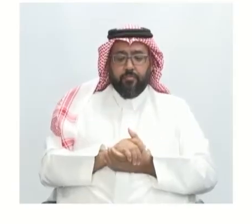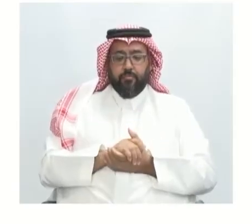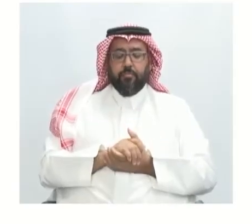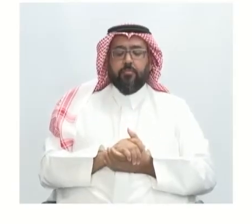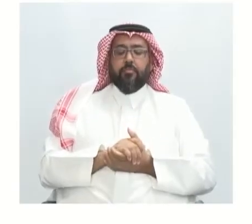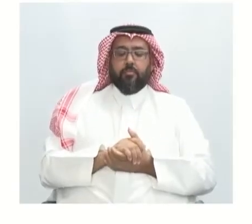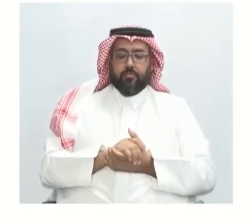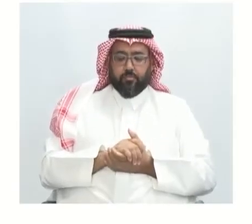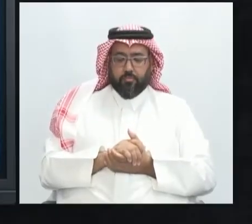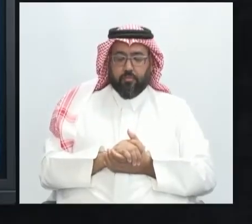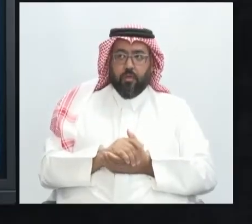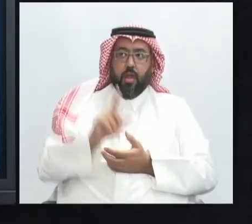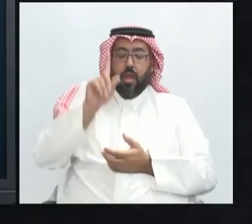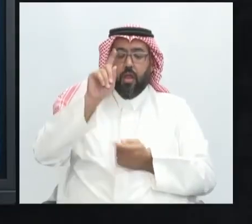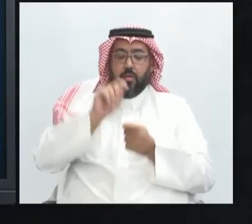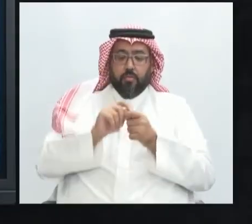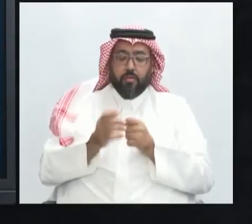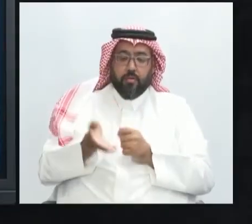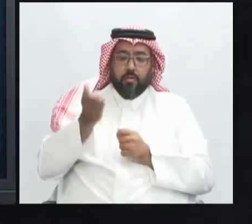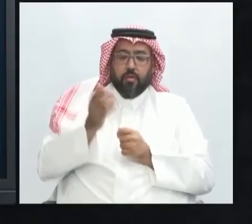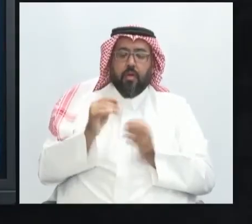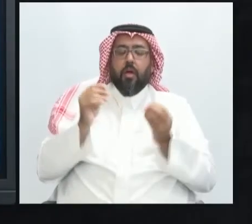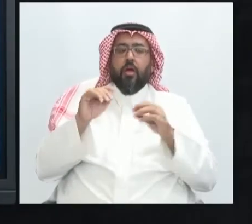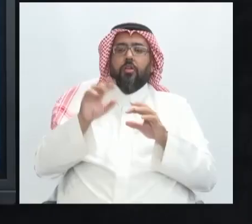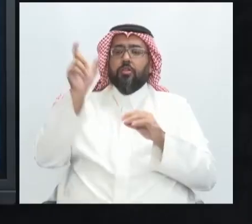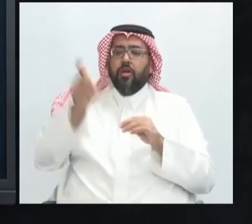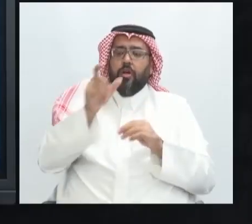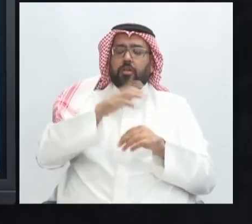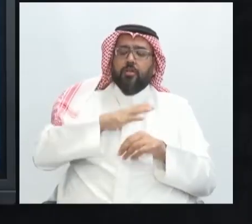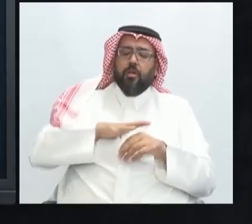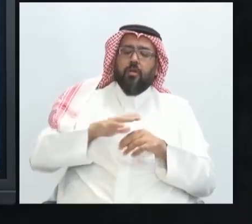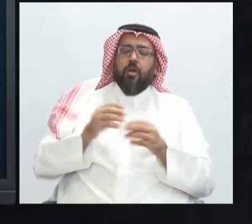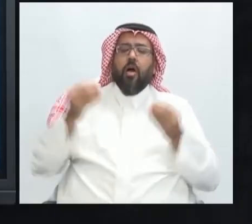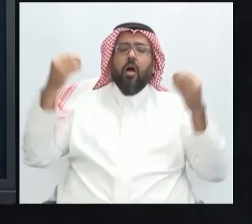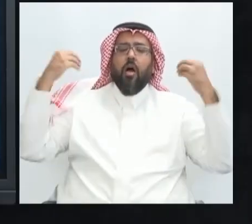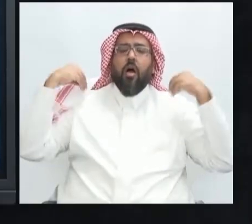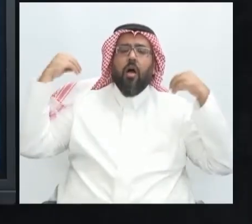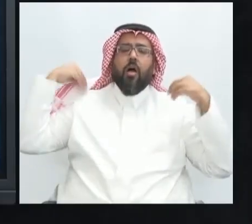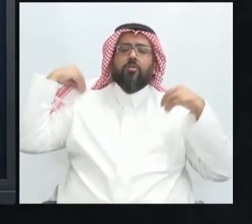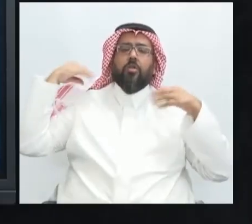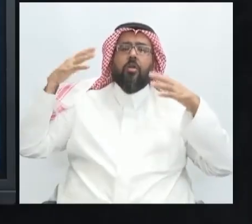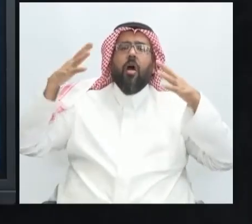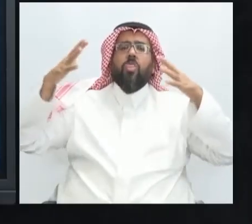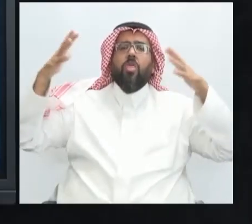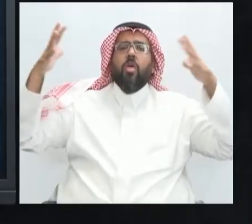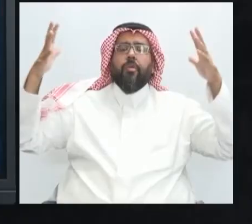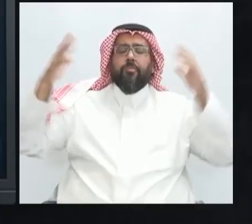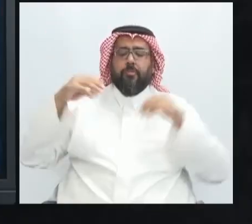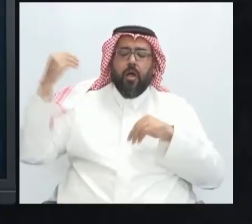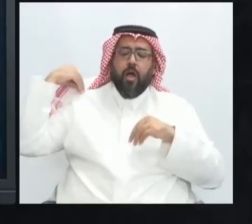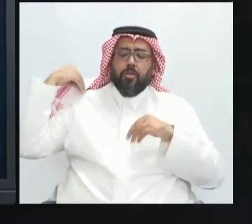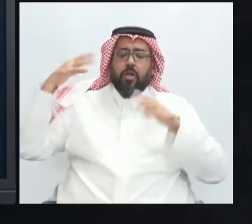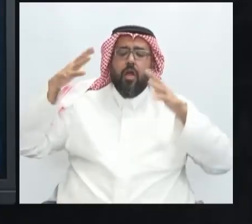قلنا بان الله عز وجل اعد للصابرين من الاجور العظيمه والكثيره جدا